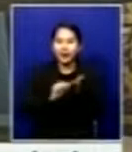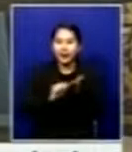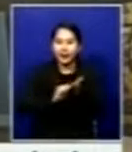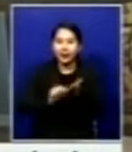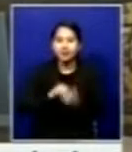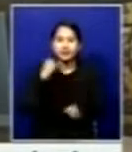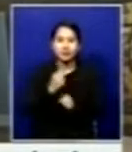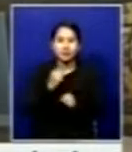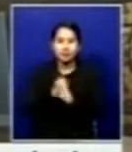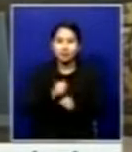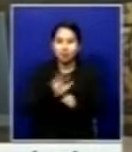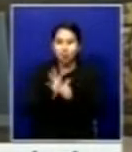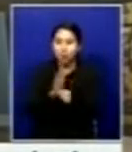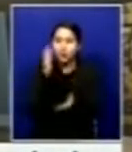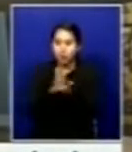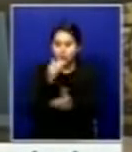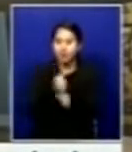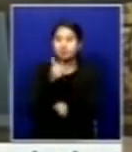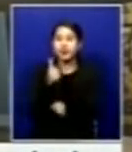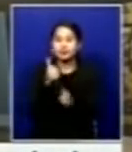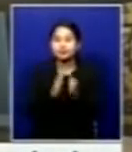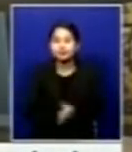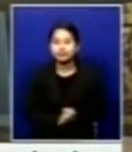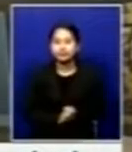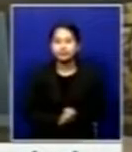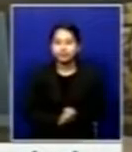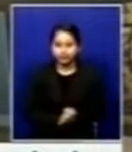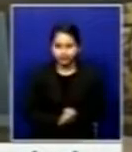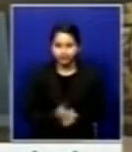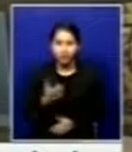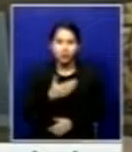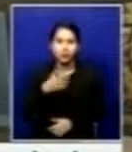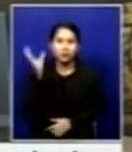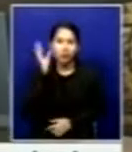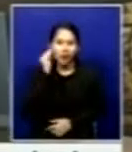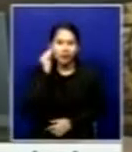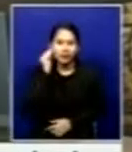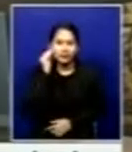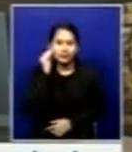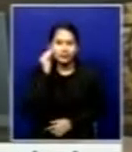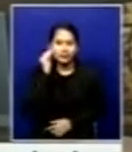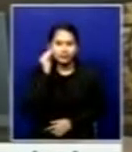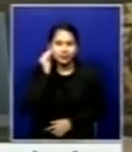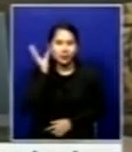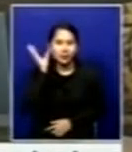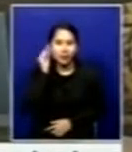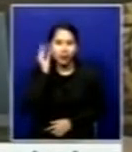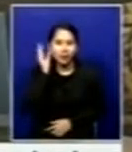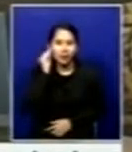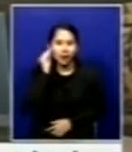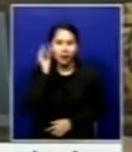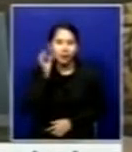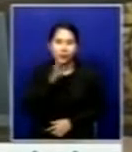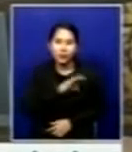ามารถเอาโควิดอยู่ควบคุมโรคได้ผมฟังแล้วผมบอกว่าถ้าละอ